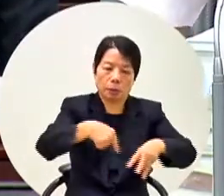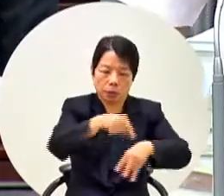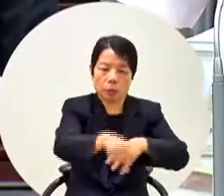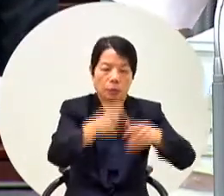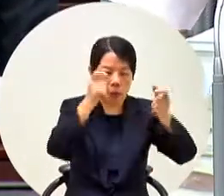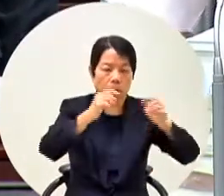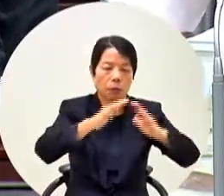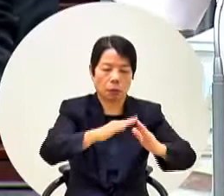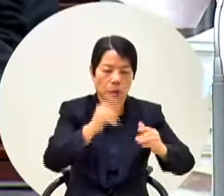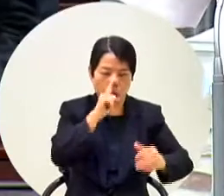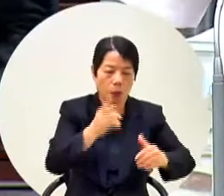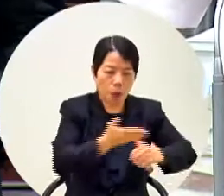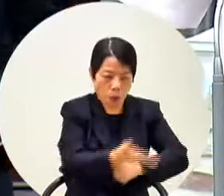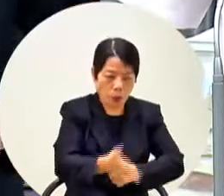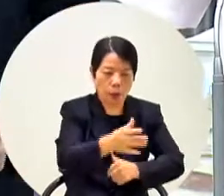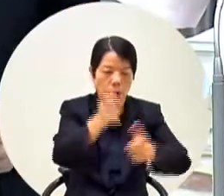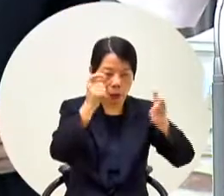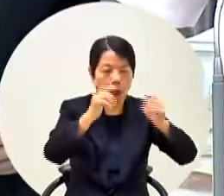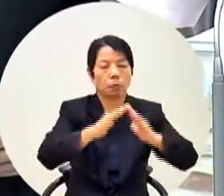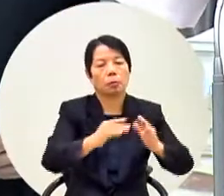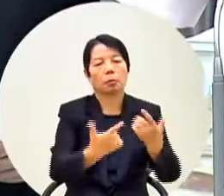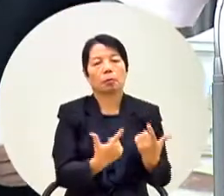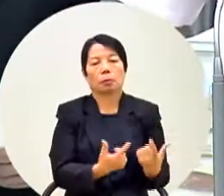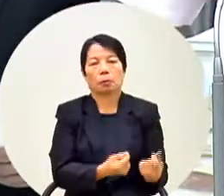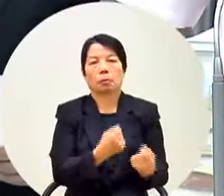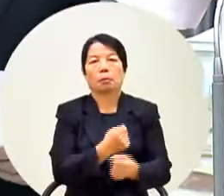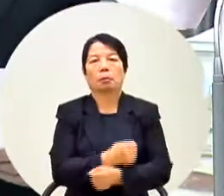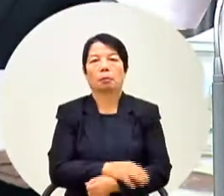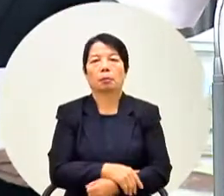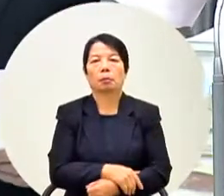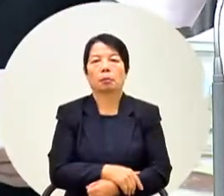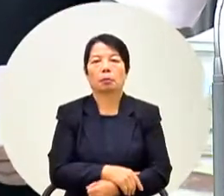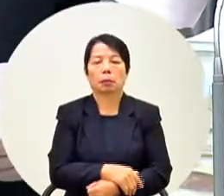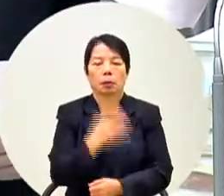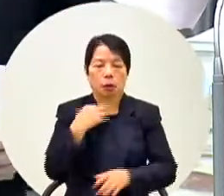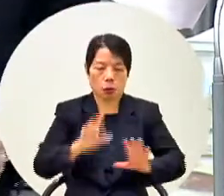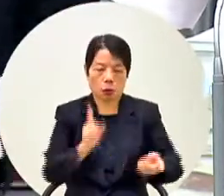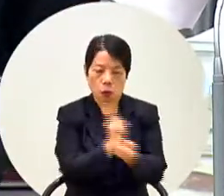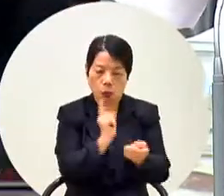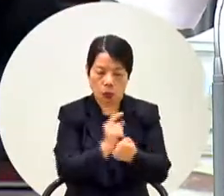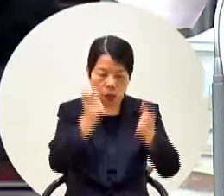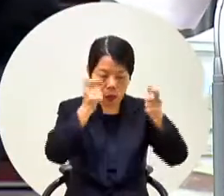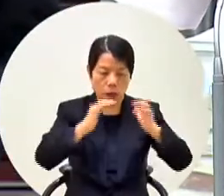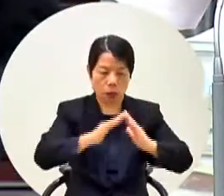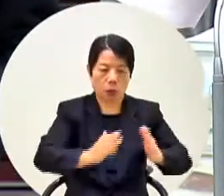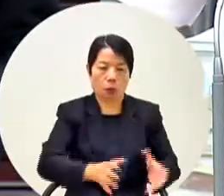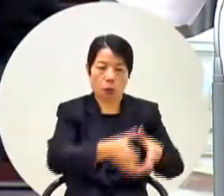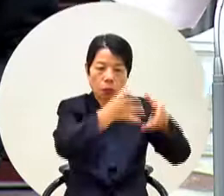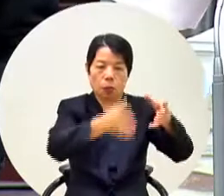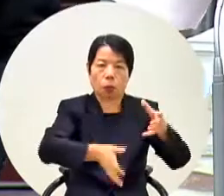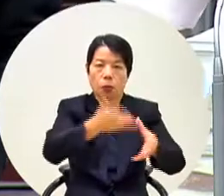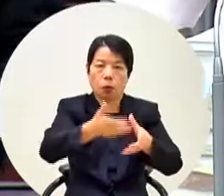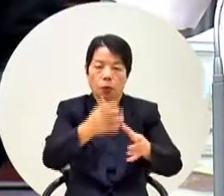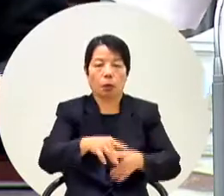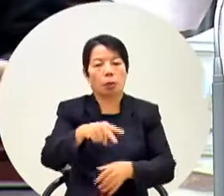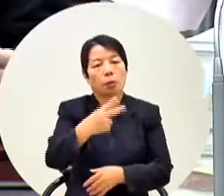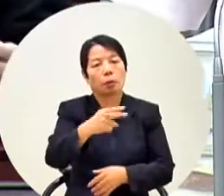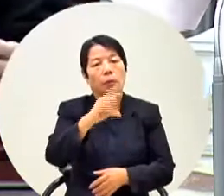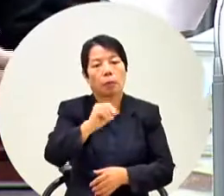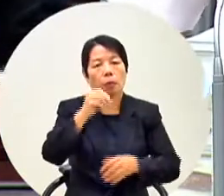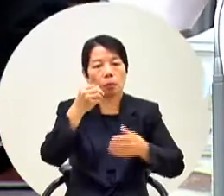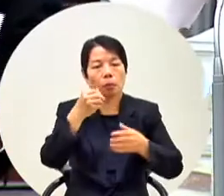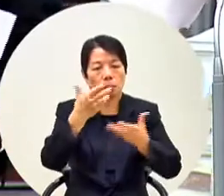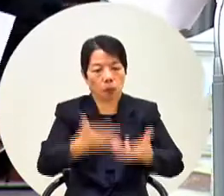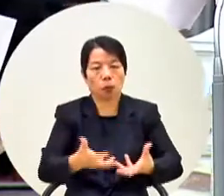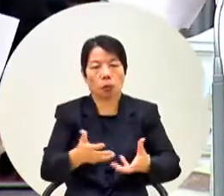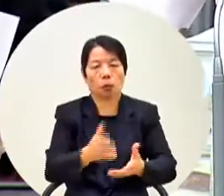为污染伫咱高雄市，哦，咱的路啊，哦，你若有200,000栋。诶，迄个